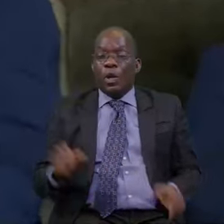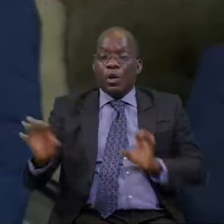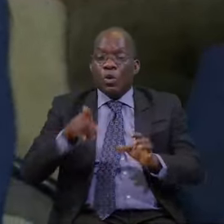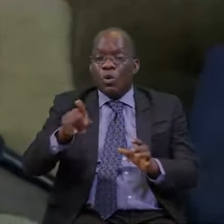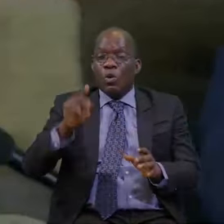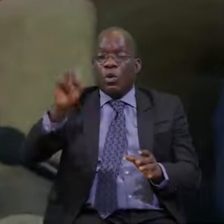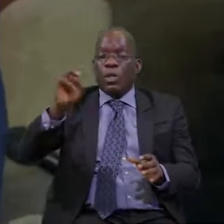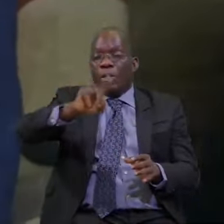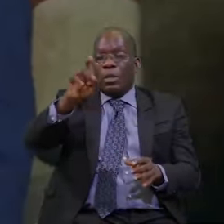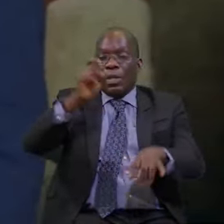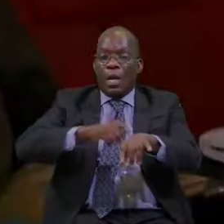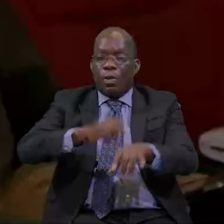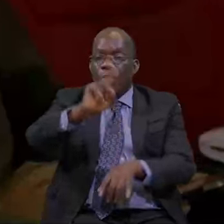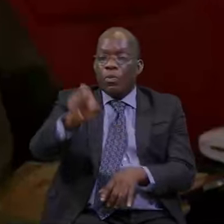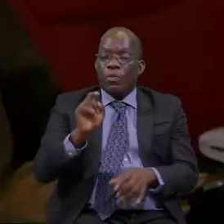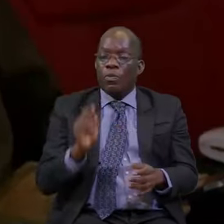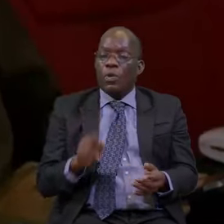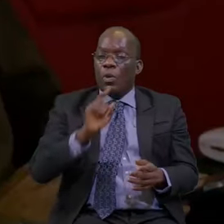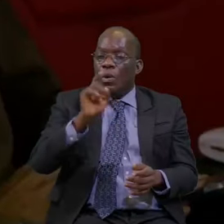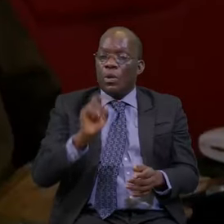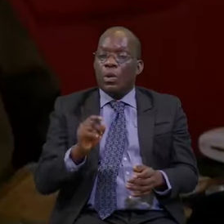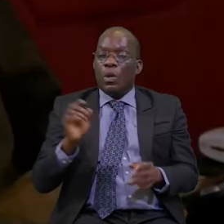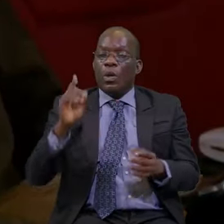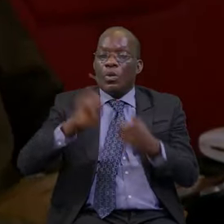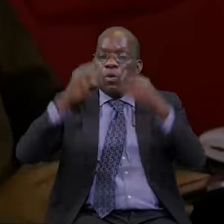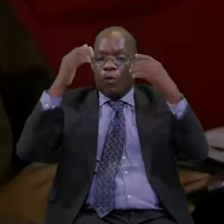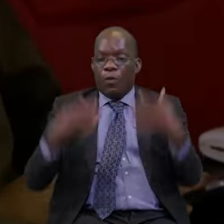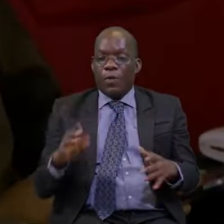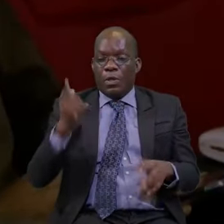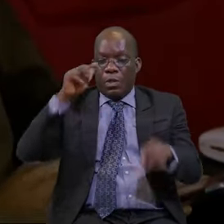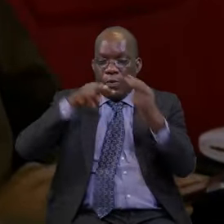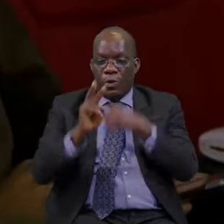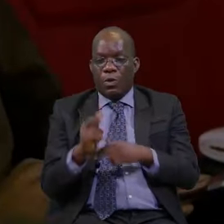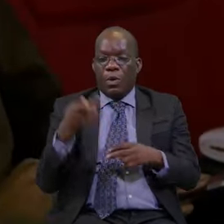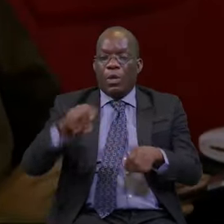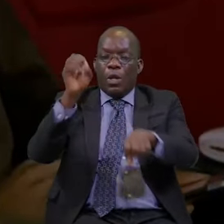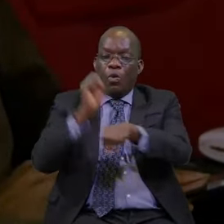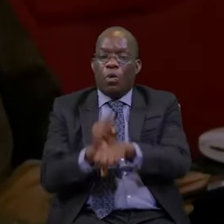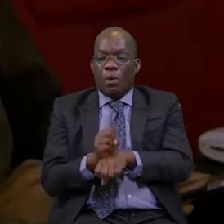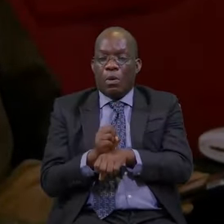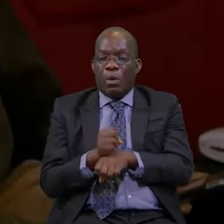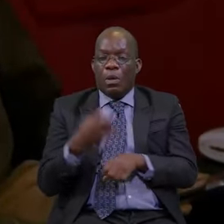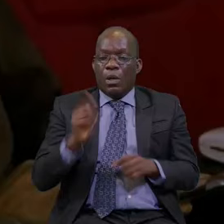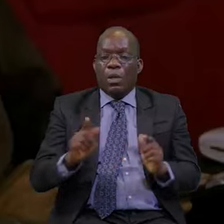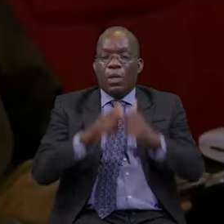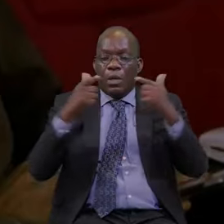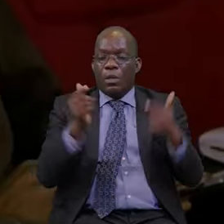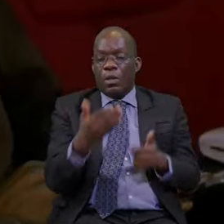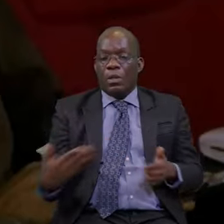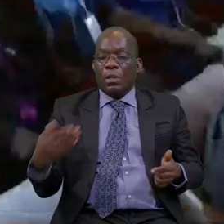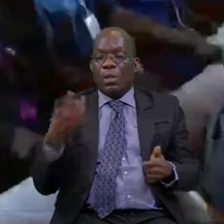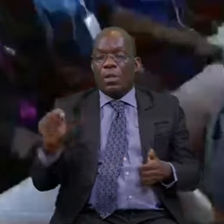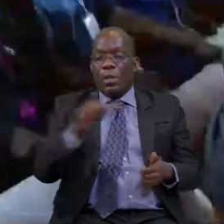besoin de temps pour terminer la vision là, achever, réaliser la vision là, le devoir là, la grande